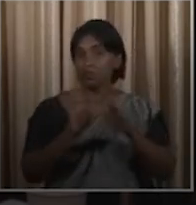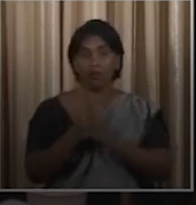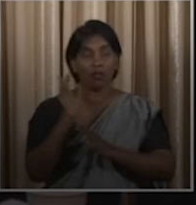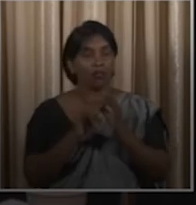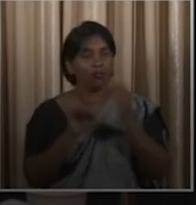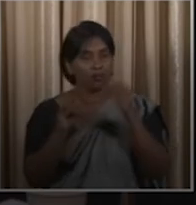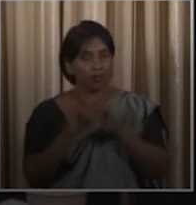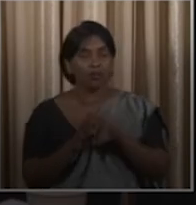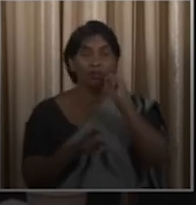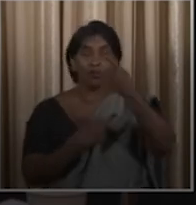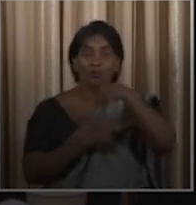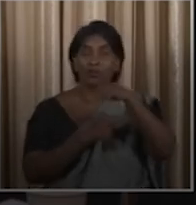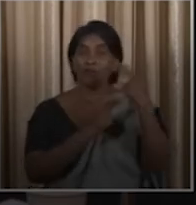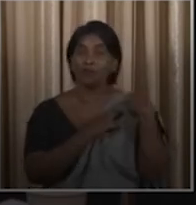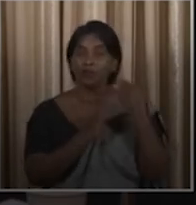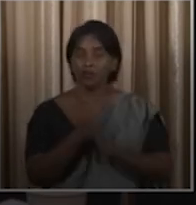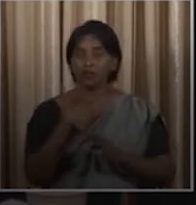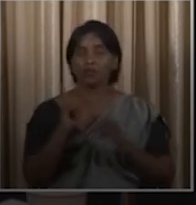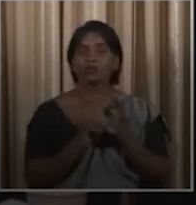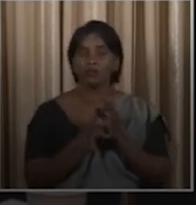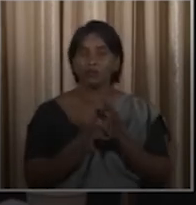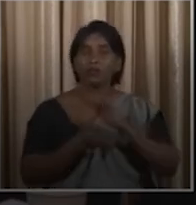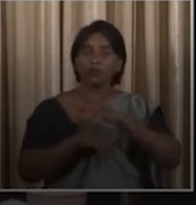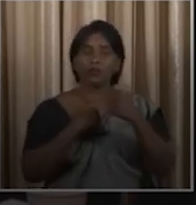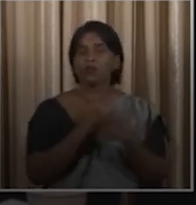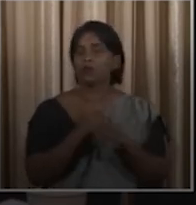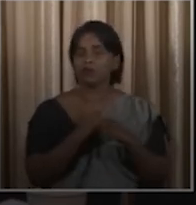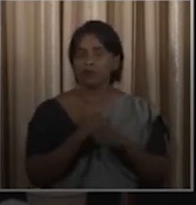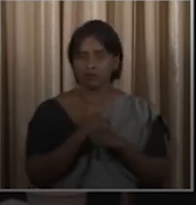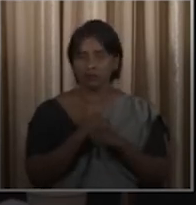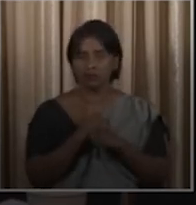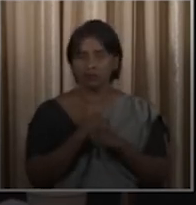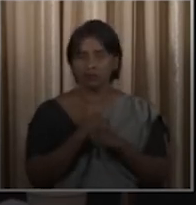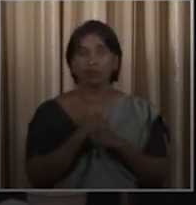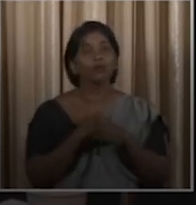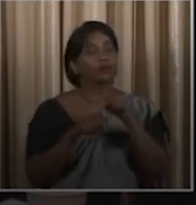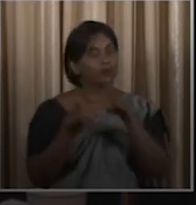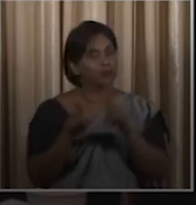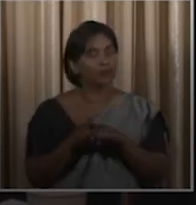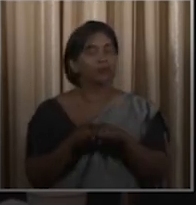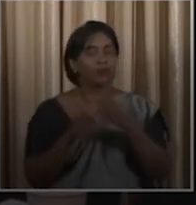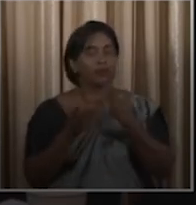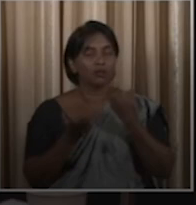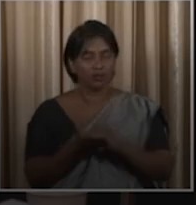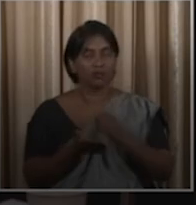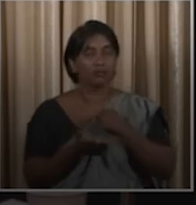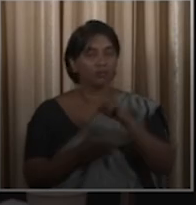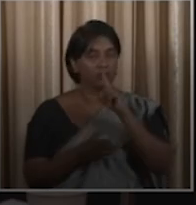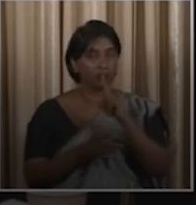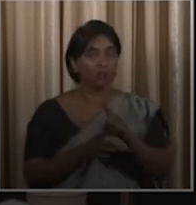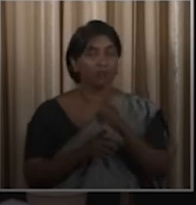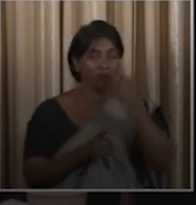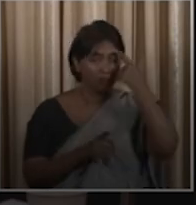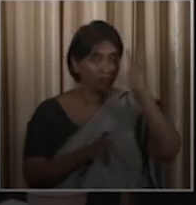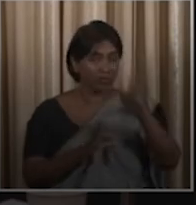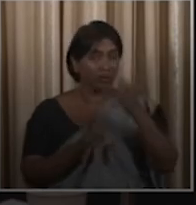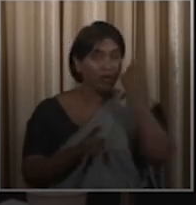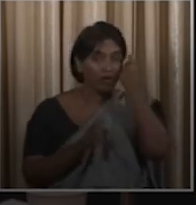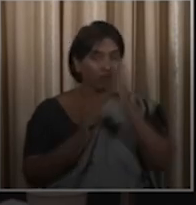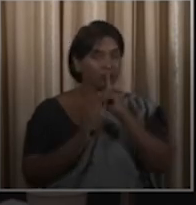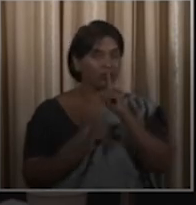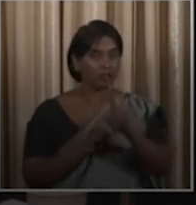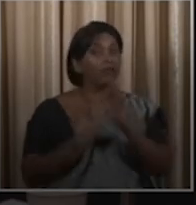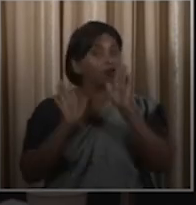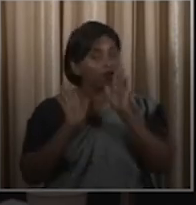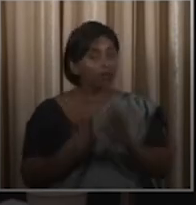මන්ත්‍රීවරු හදන එක මේ වගේ දේවල් කරනවා. එනිසා මේක මා නැවතත් කියන්නේ මේක ව්‍යාජ කරුණු ඉදිරිපත් කරන්න. හැබැයි අරමුණ තියෙන මේ මැතිවරණේ